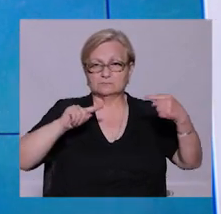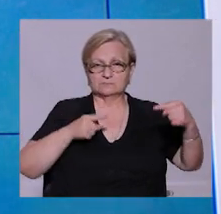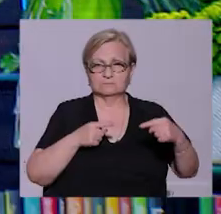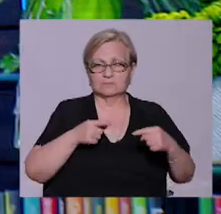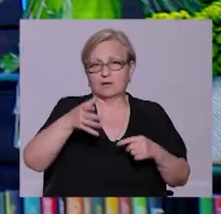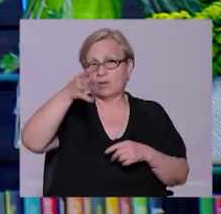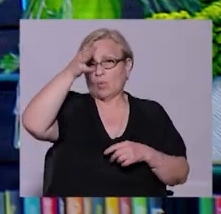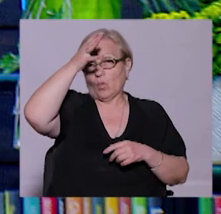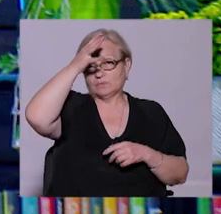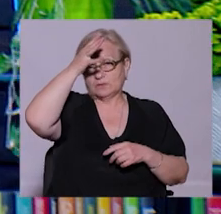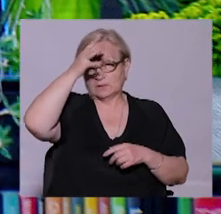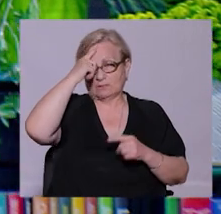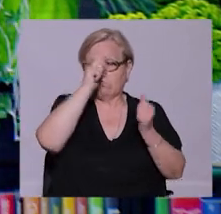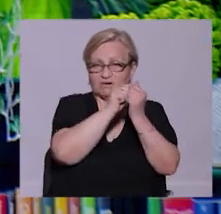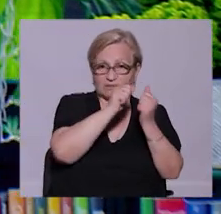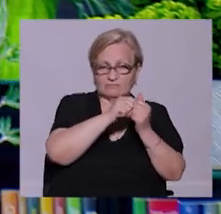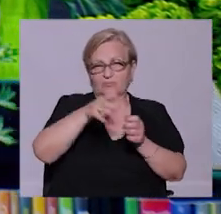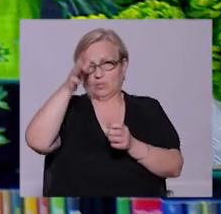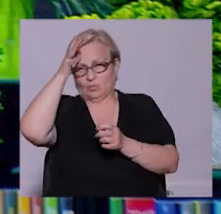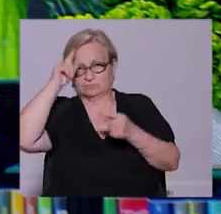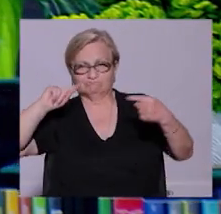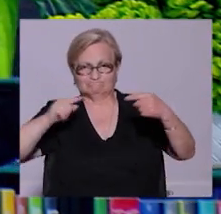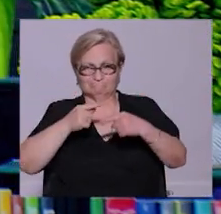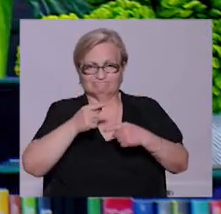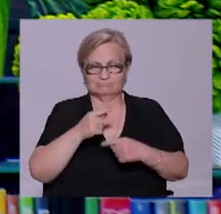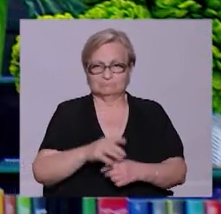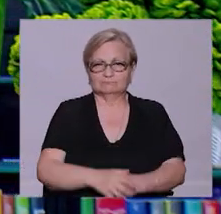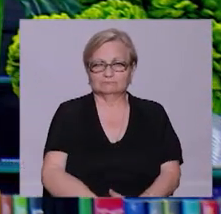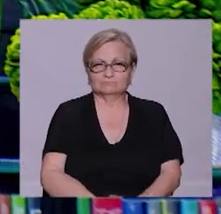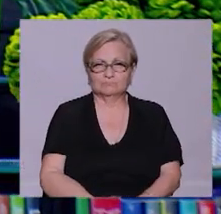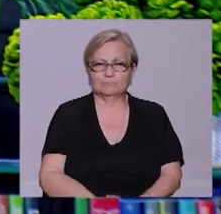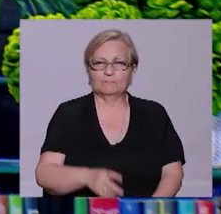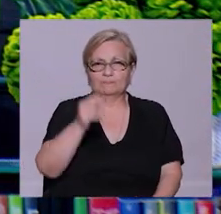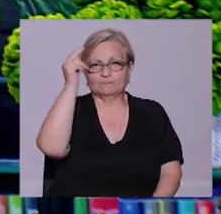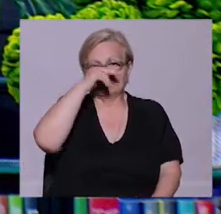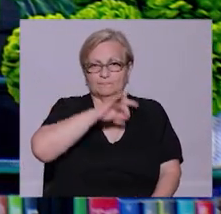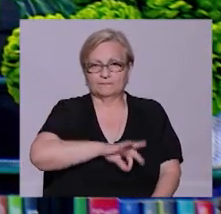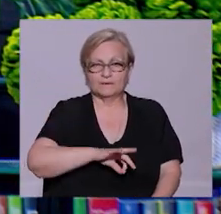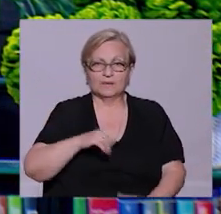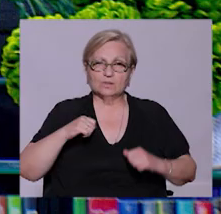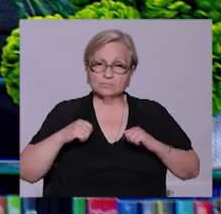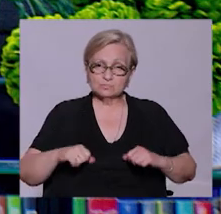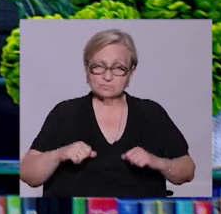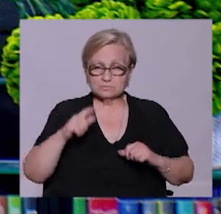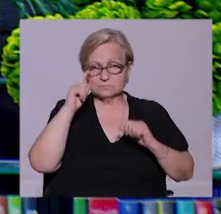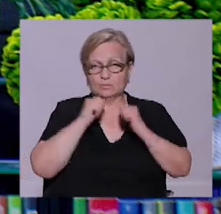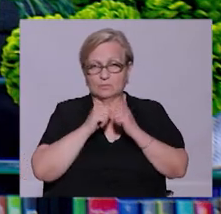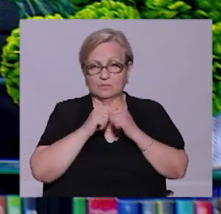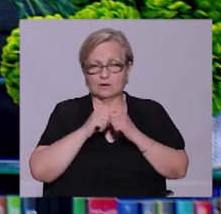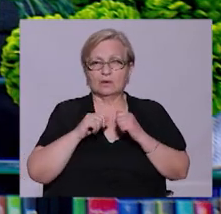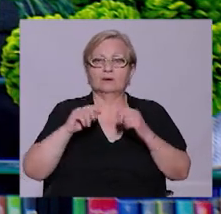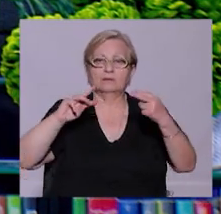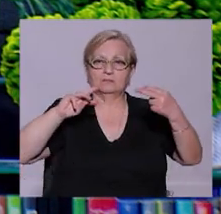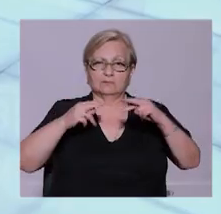გახლავთ გონიერი. შესაბამისად, ეს კრიტერიუმი მითითება, რომ მოსწავლეს უნდა გამოეყენებინა სიტყვების ძუნწისა და უგნურის სინონიმები